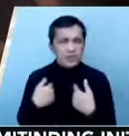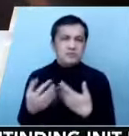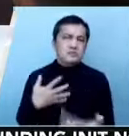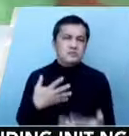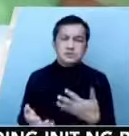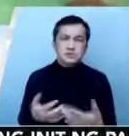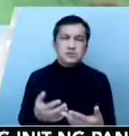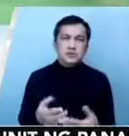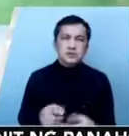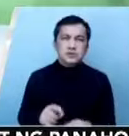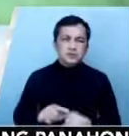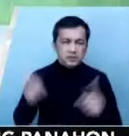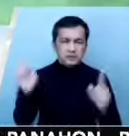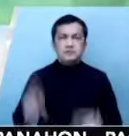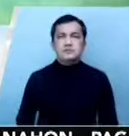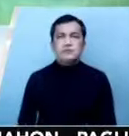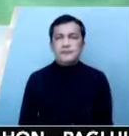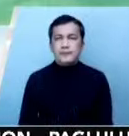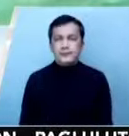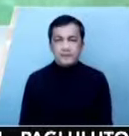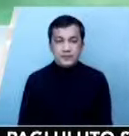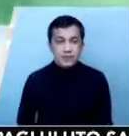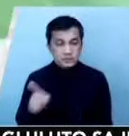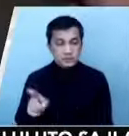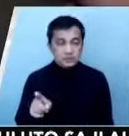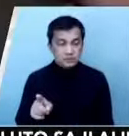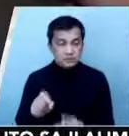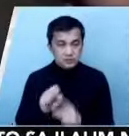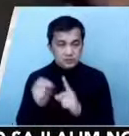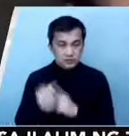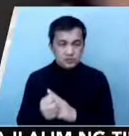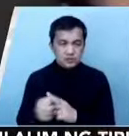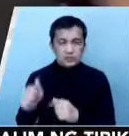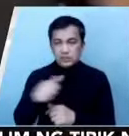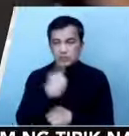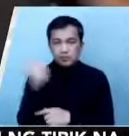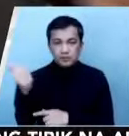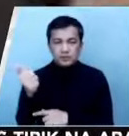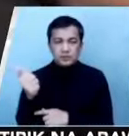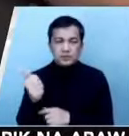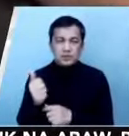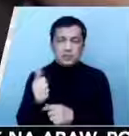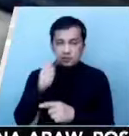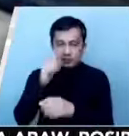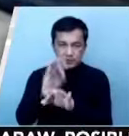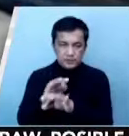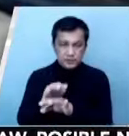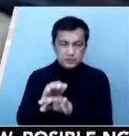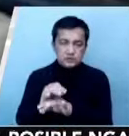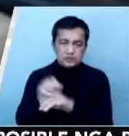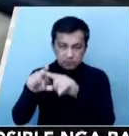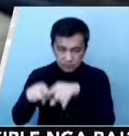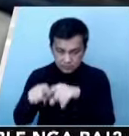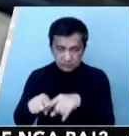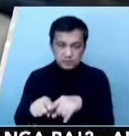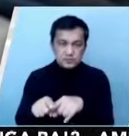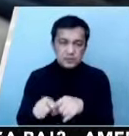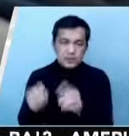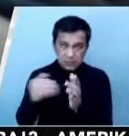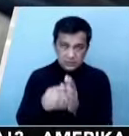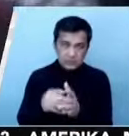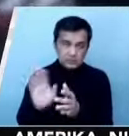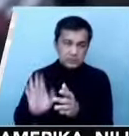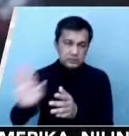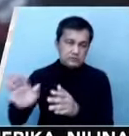eh. Sa mga ganitong pagkakataon, ang iba, sa pananampalataya na lang umaasa na muli silang